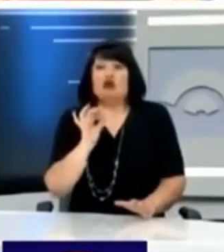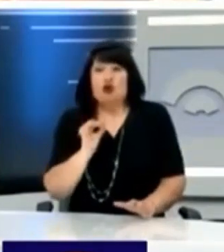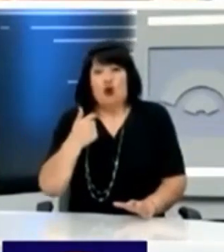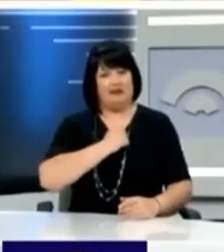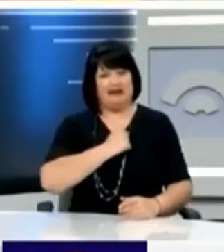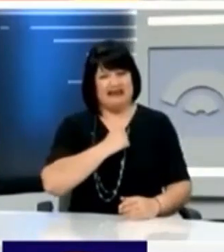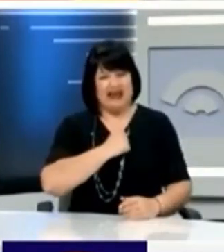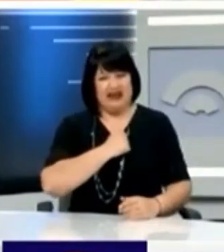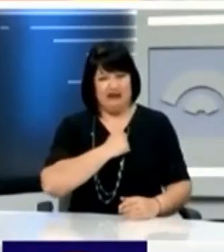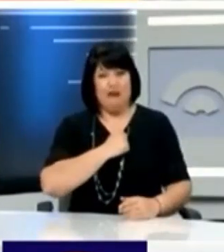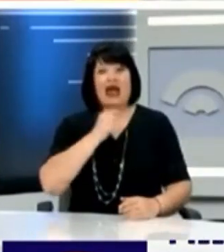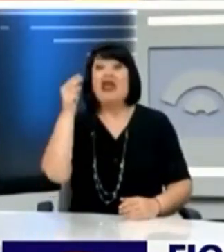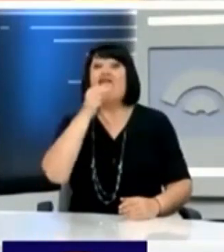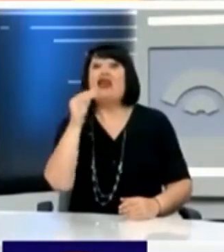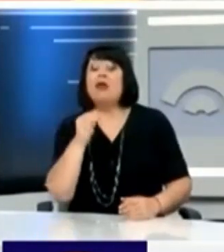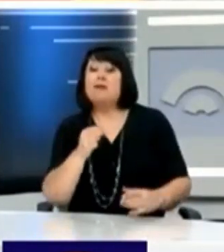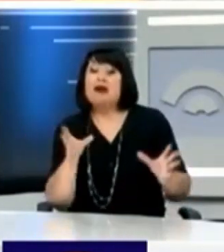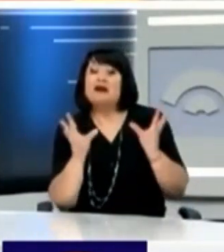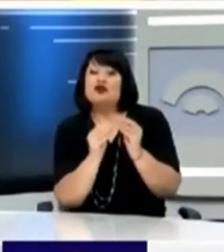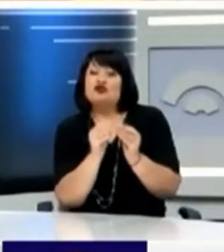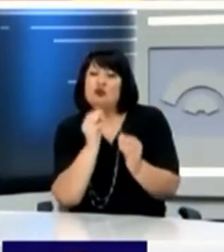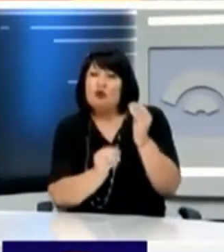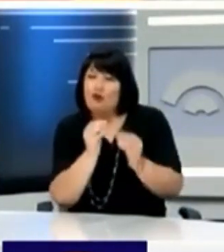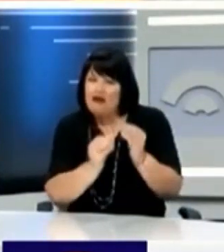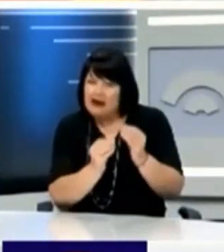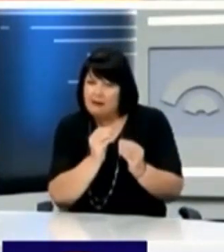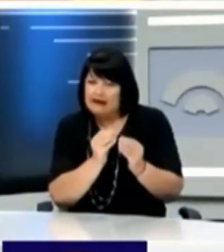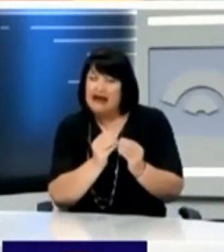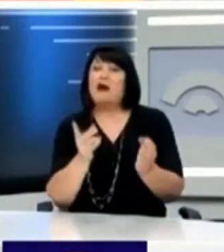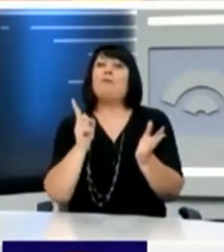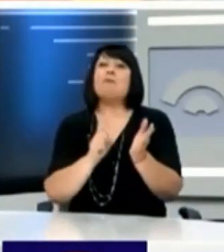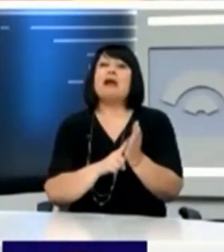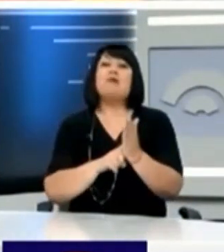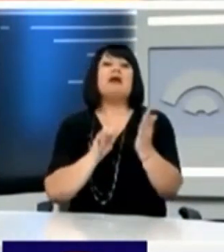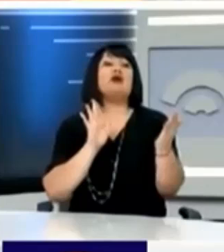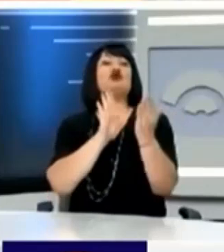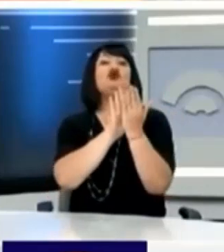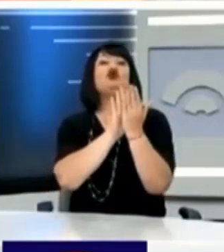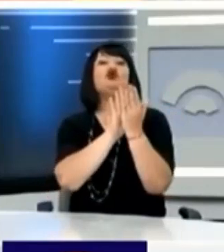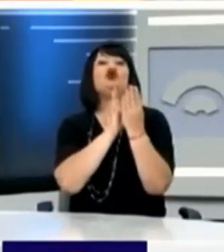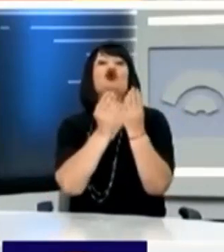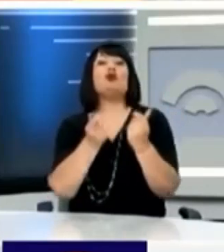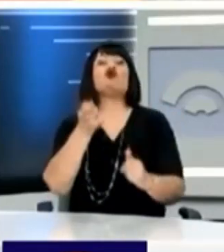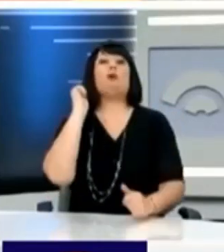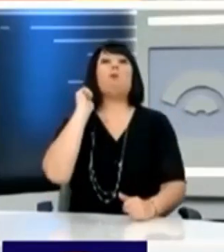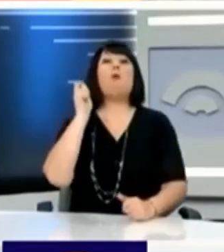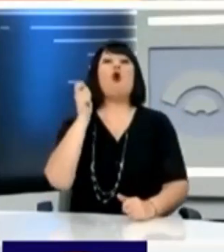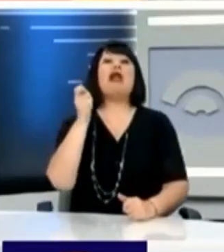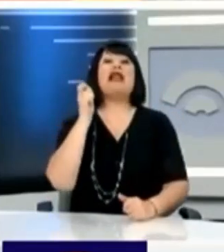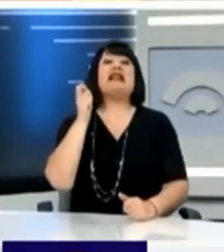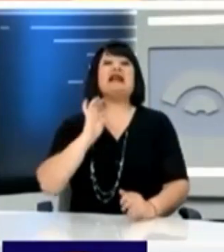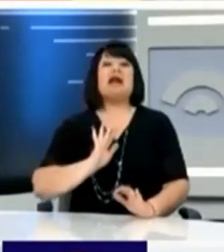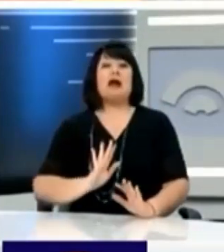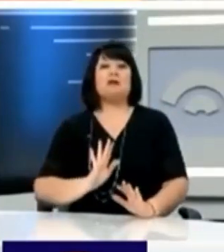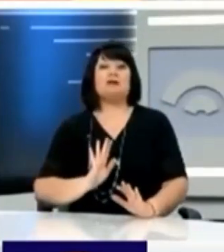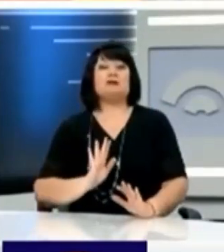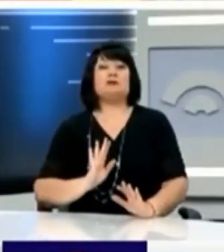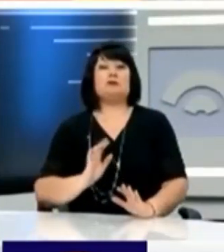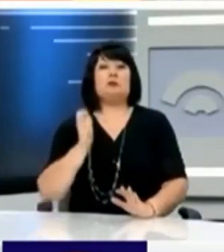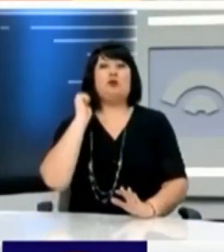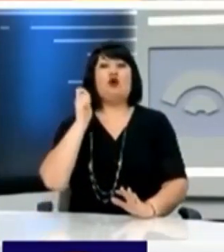Μέρα 25. Τα θέματα αυτά, τα προβλήματα αν θέλετε, πρέπει να αντιμετωπίζονται πολιτικά και με